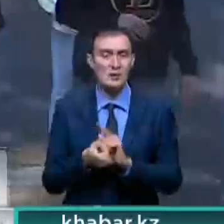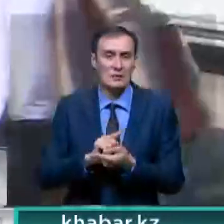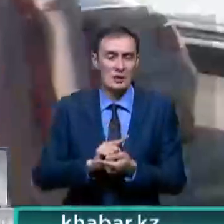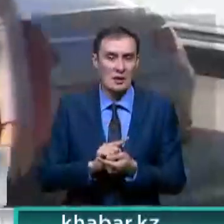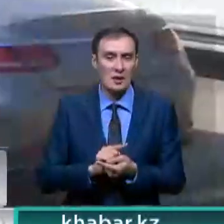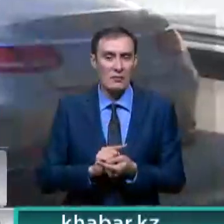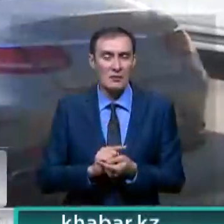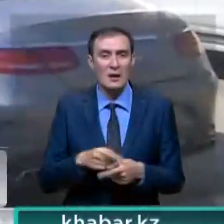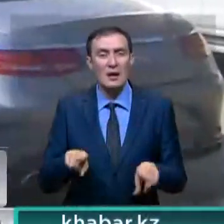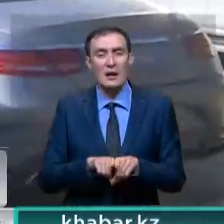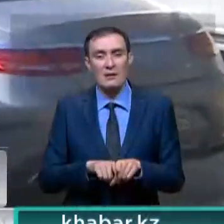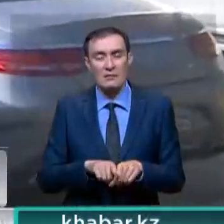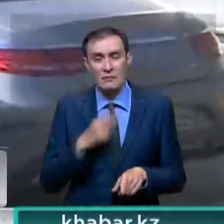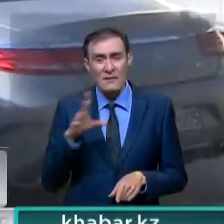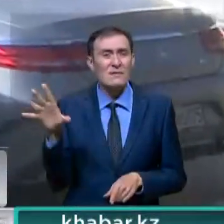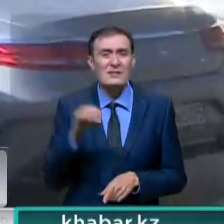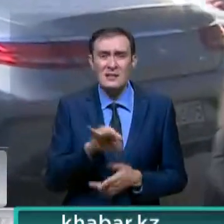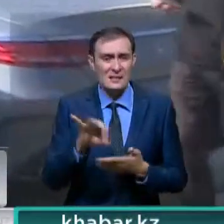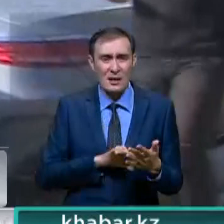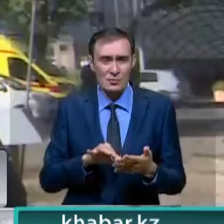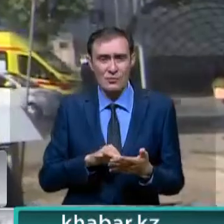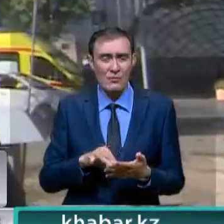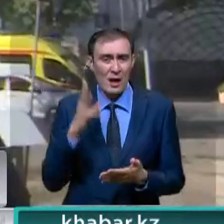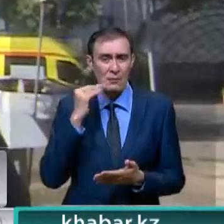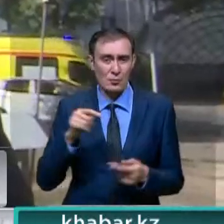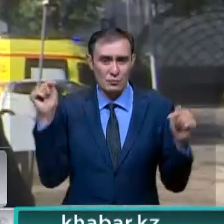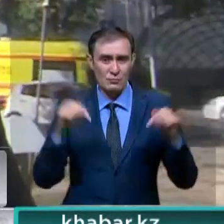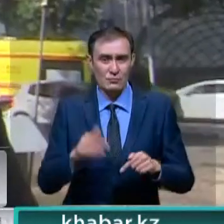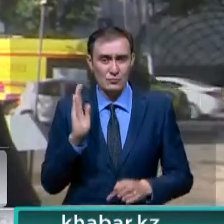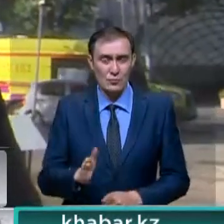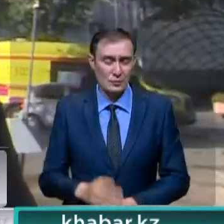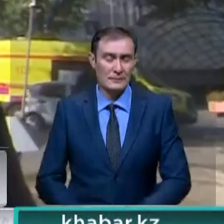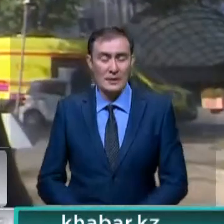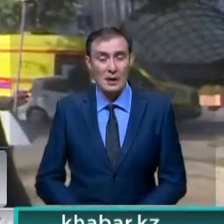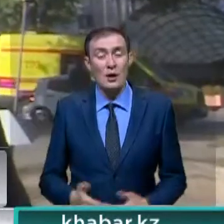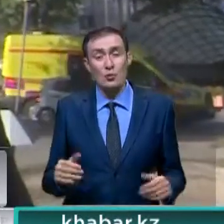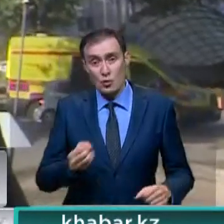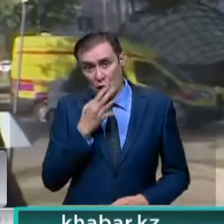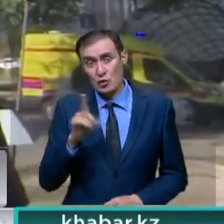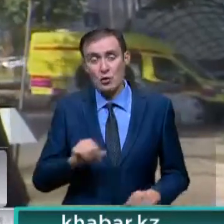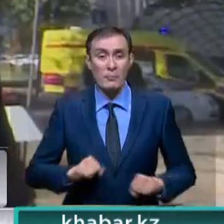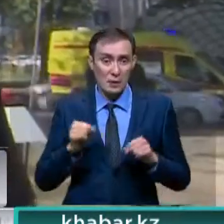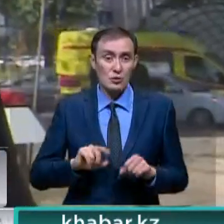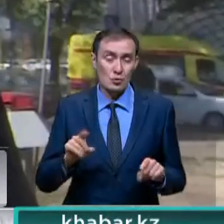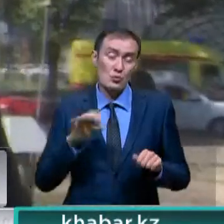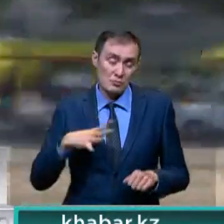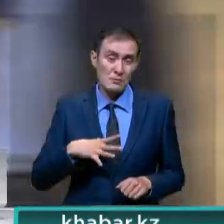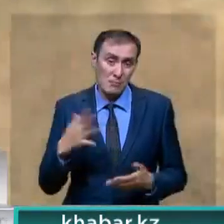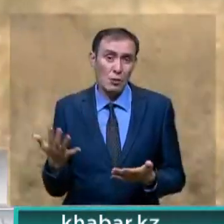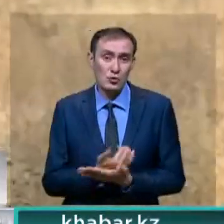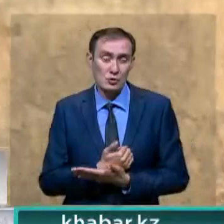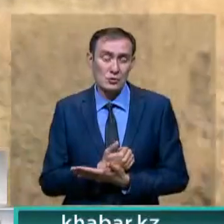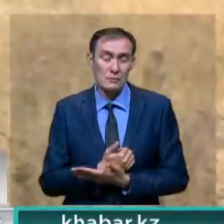Как пробки? Населенность изменит. Все сюда сразу поедут. Хорошо, что предпринимаются какие-то попытки решить. Думаю, может сработать, почему